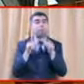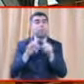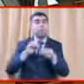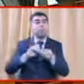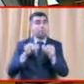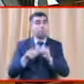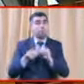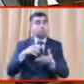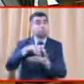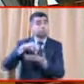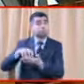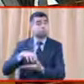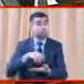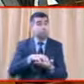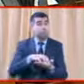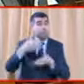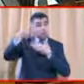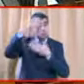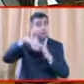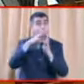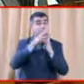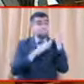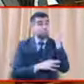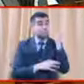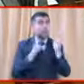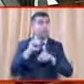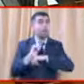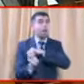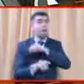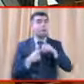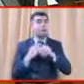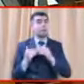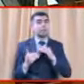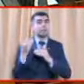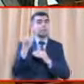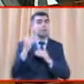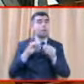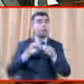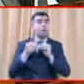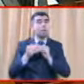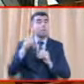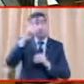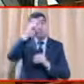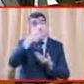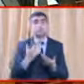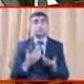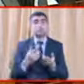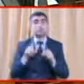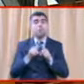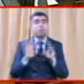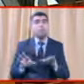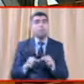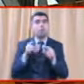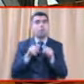المملكه، واشكالات كتزاد عندما يتعلق الامر بالعالم القروي، خصنا نتعاملوا معاه بشكل خاص. الى ذكرنا